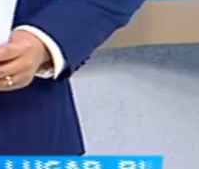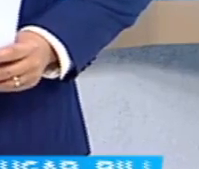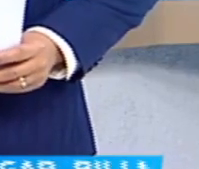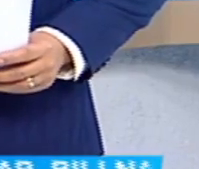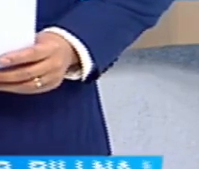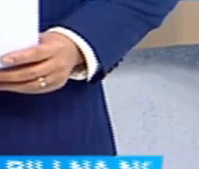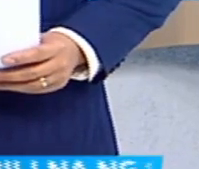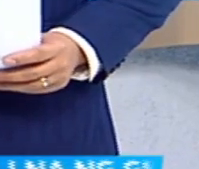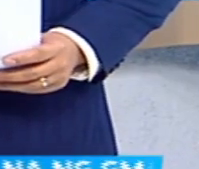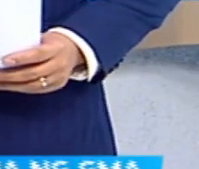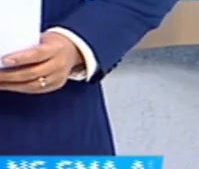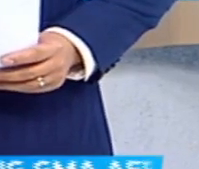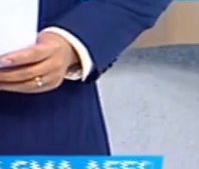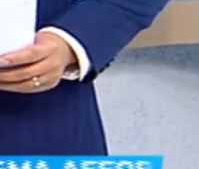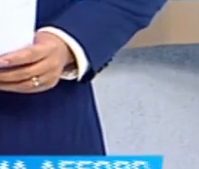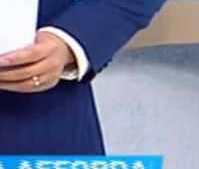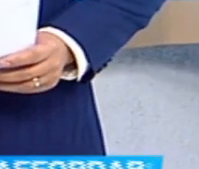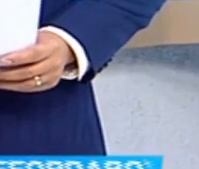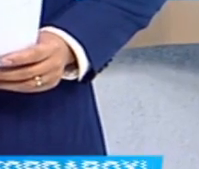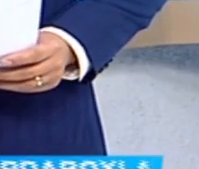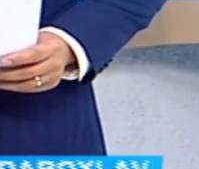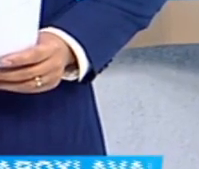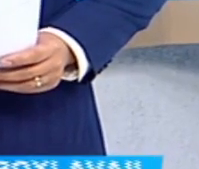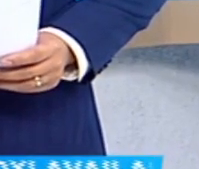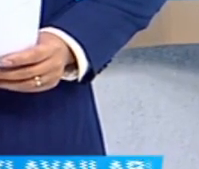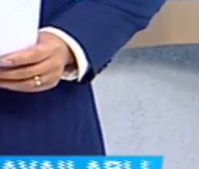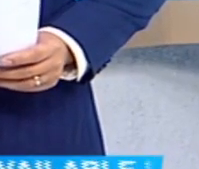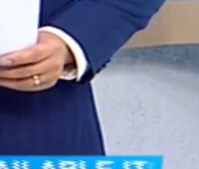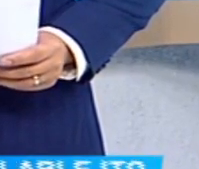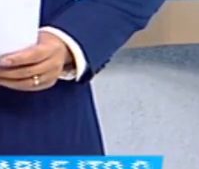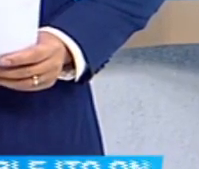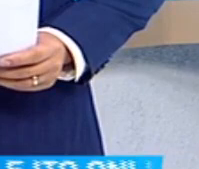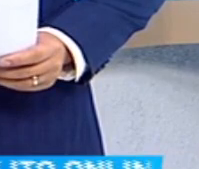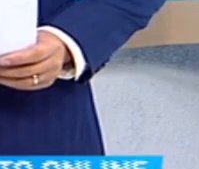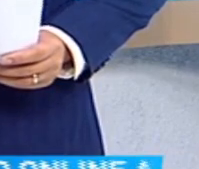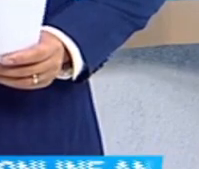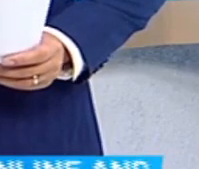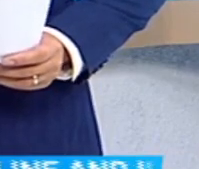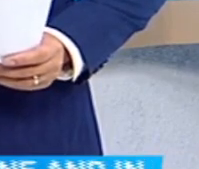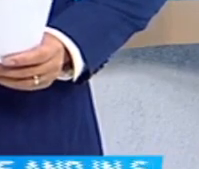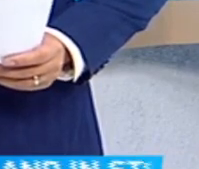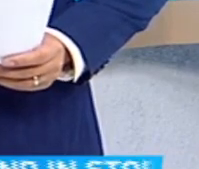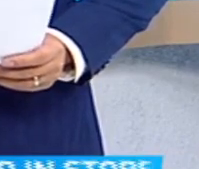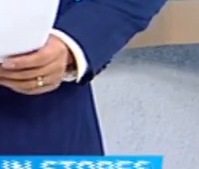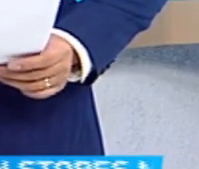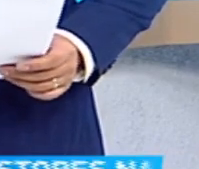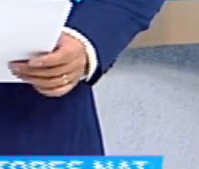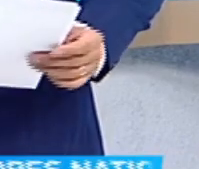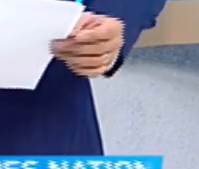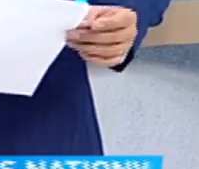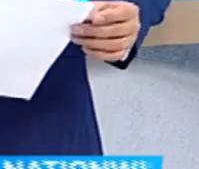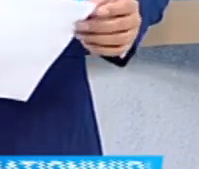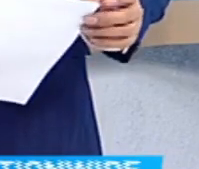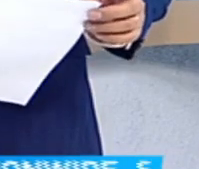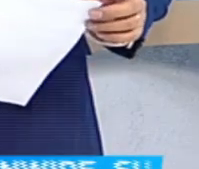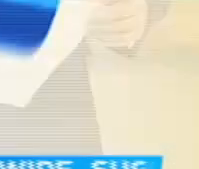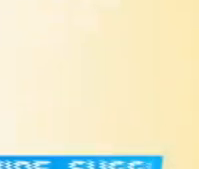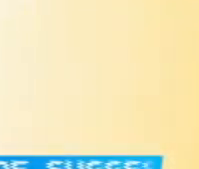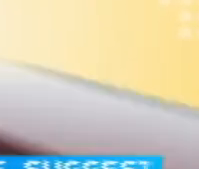Ang nahulikam na nakawan sa South Cotabato at nahulog na masansang na basura sa Laguna sa balitang hatid ni James